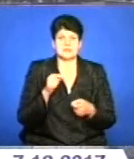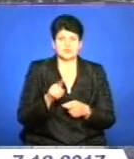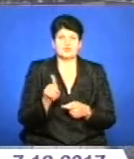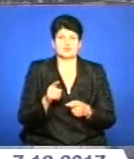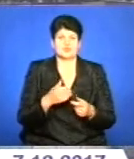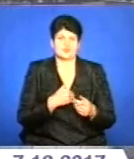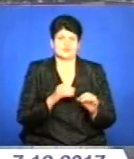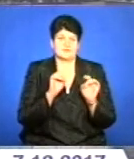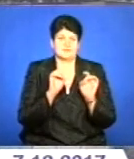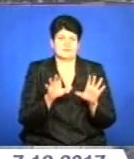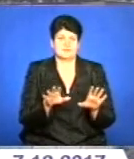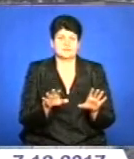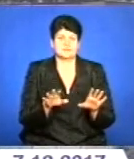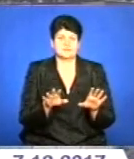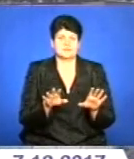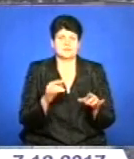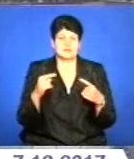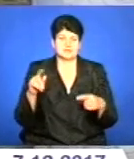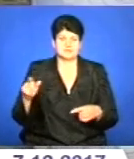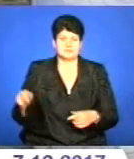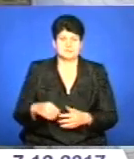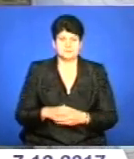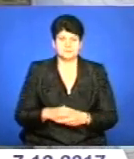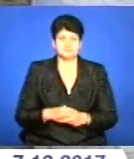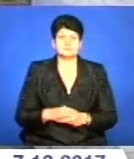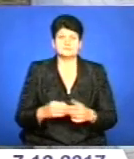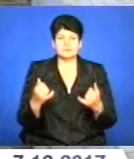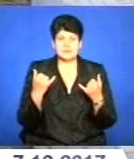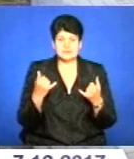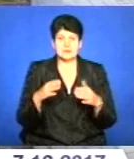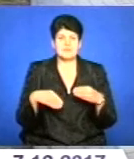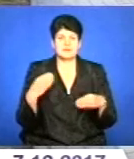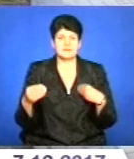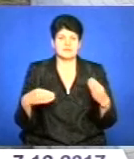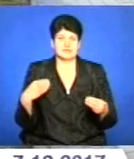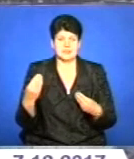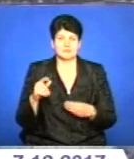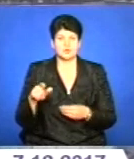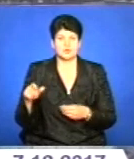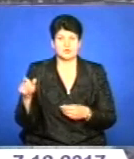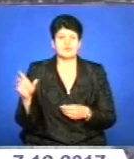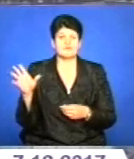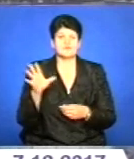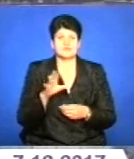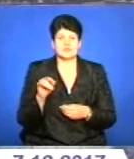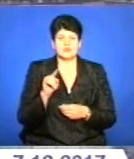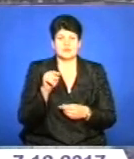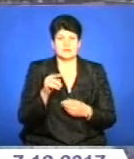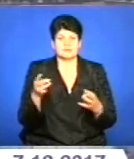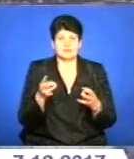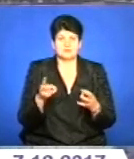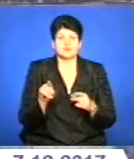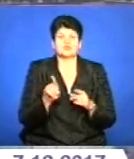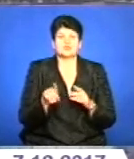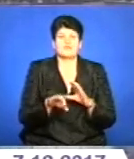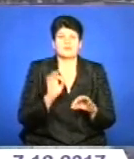хочуть поділитися з іншими людьми. Наразі ми видаємо людям все, що їм треба, все, що вони